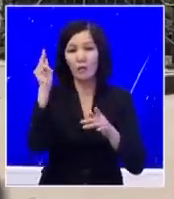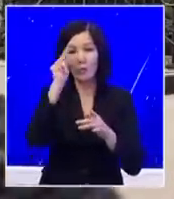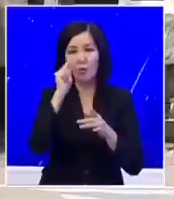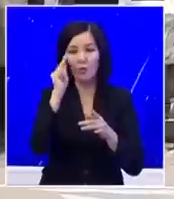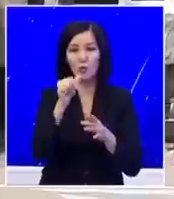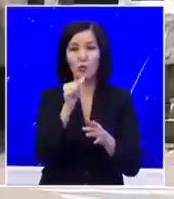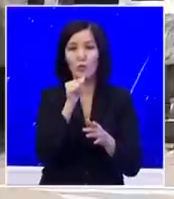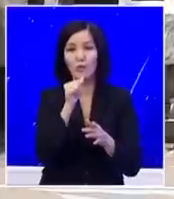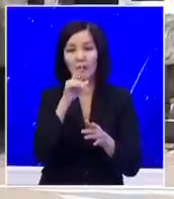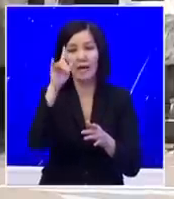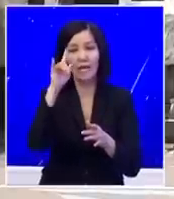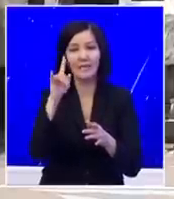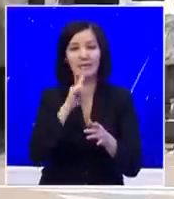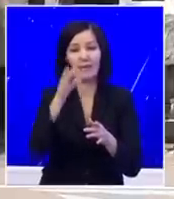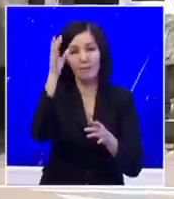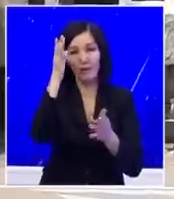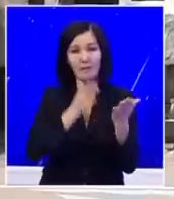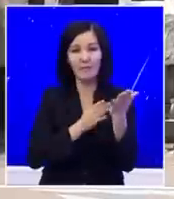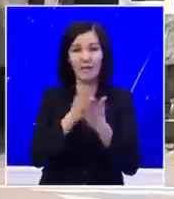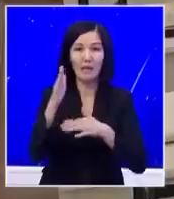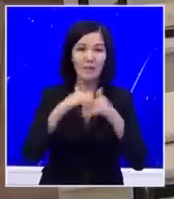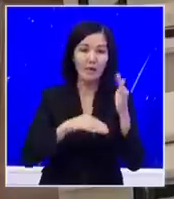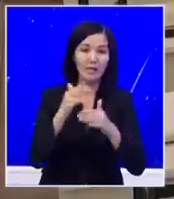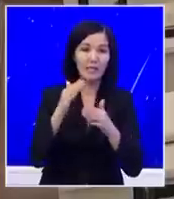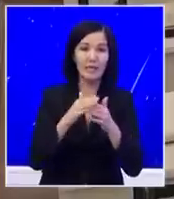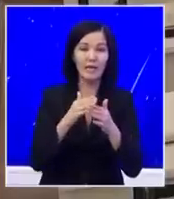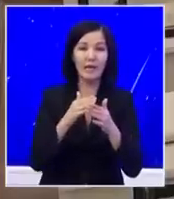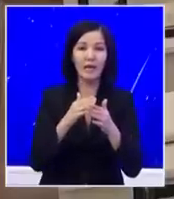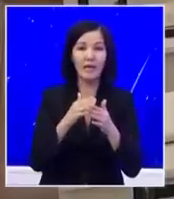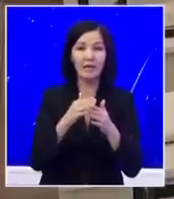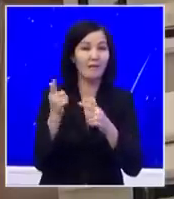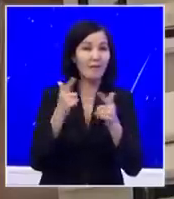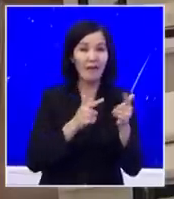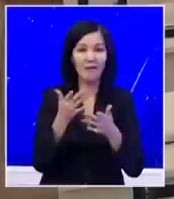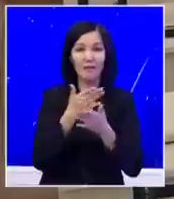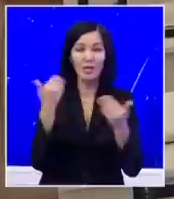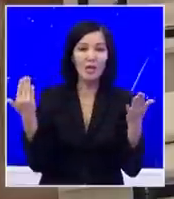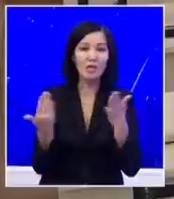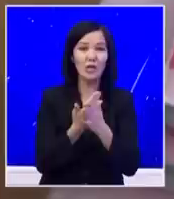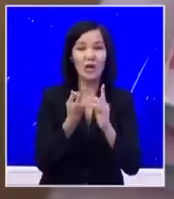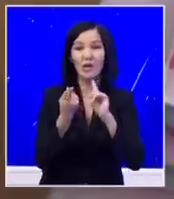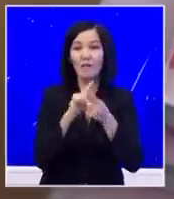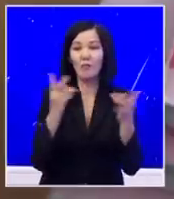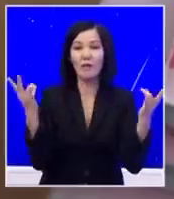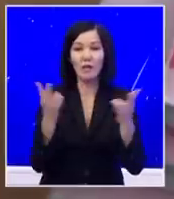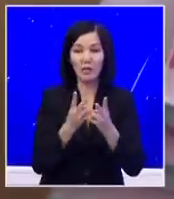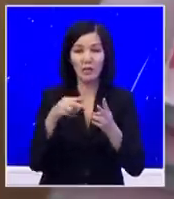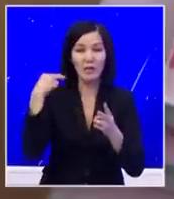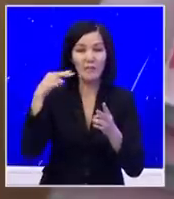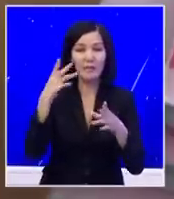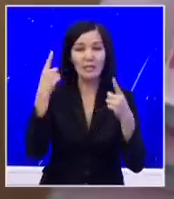өткерген қазақстандық білім жүйесі практика жасайтын алаң емес екен түсін. Жаңа реформалау қажет. Президент дағдарысқа